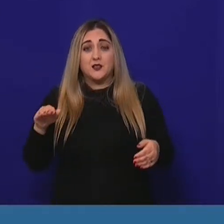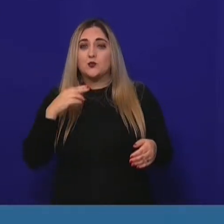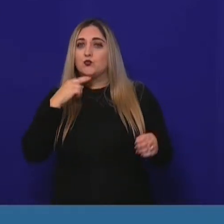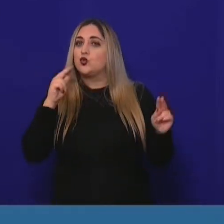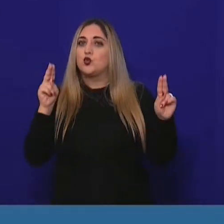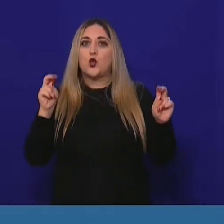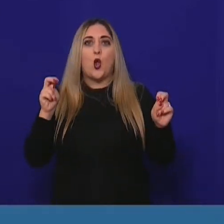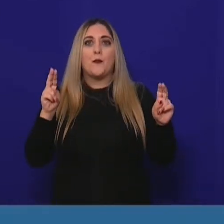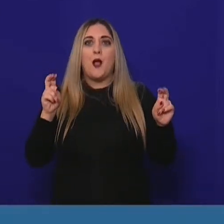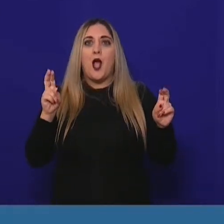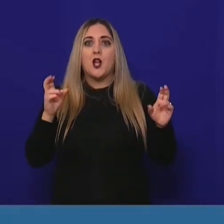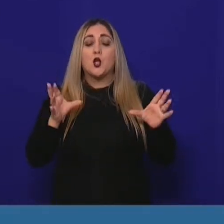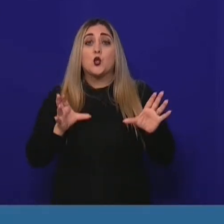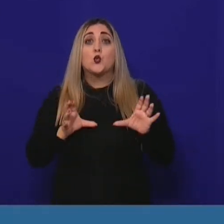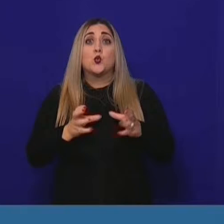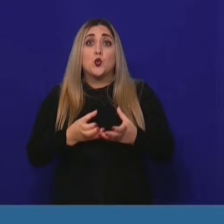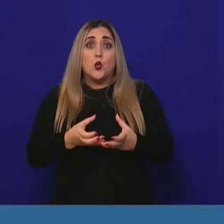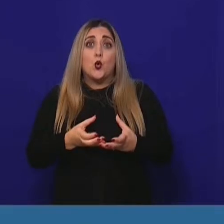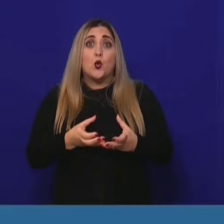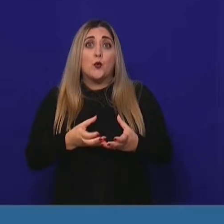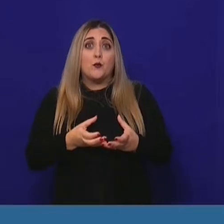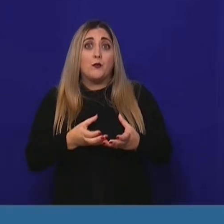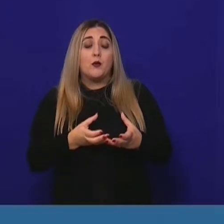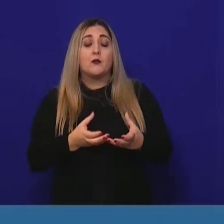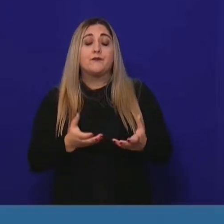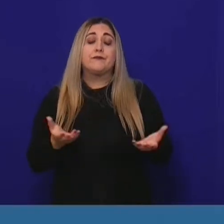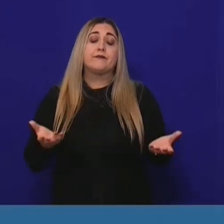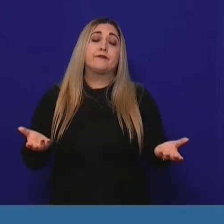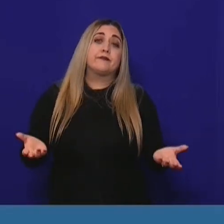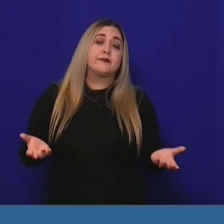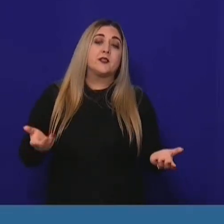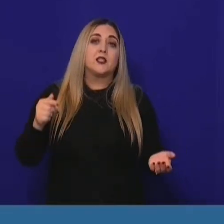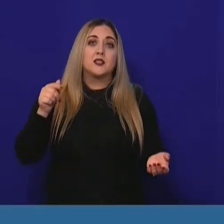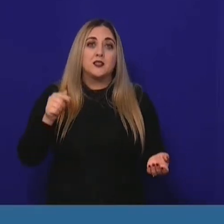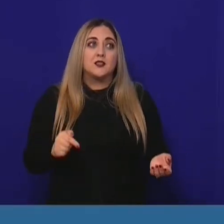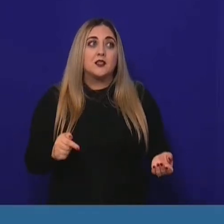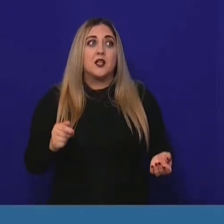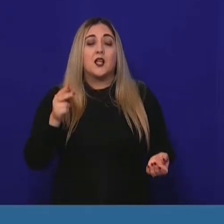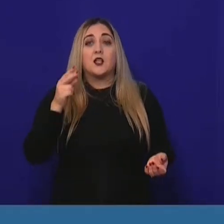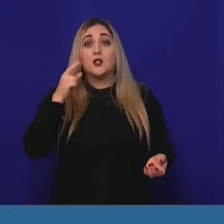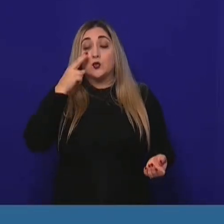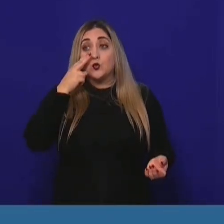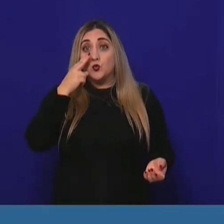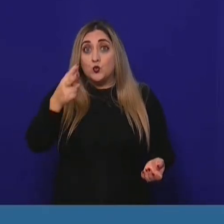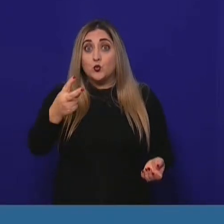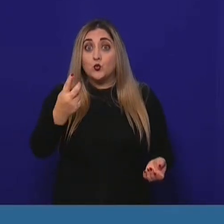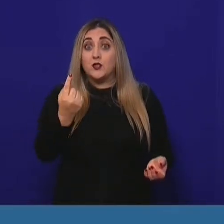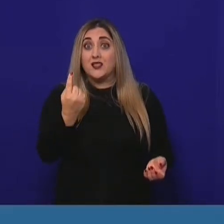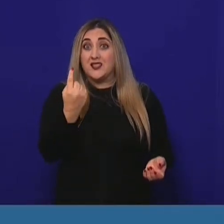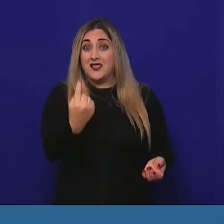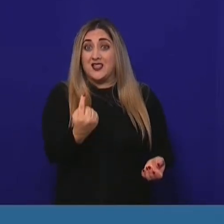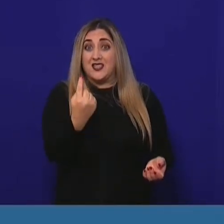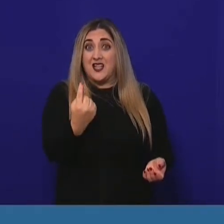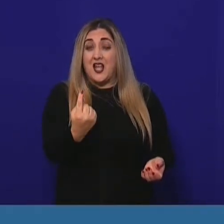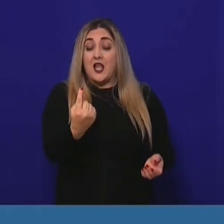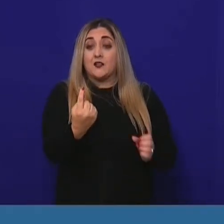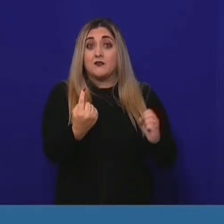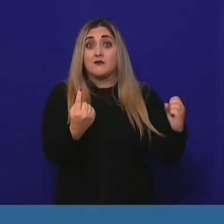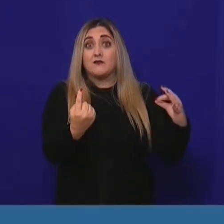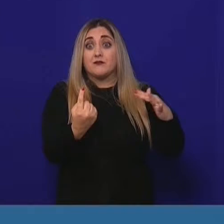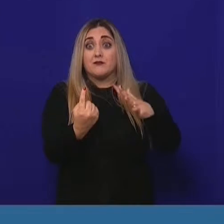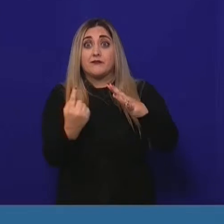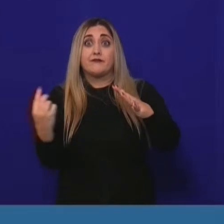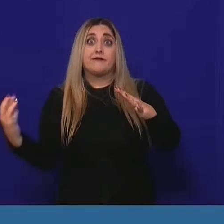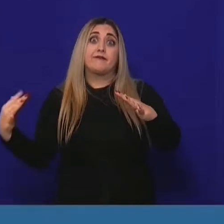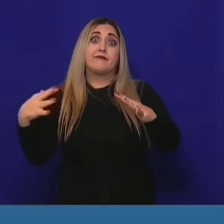mhumiex fil-grupp tagħhom, jiġifieri mhumiex fil-bubble tagħhom, hemmhekk tkun qed tesponi lilek innifsek għal viruses ta' ħaddieħor